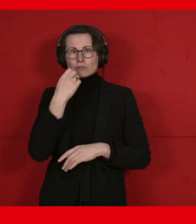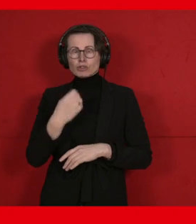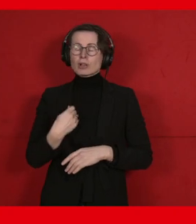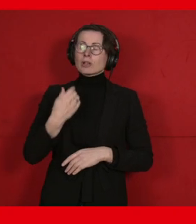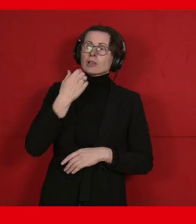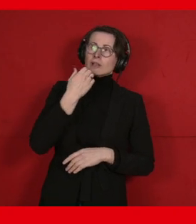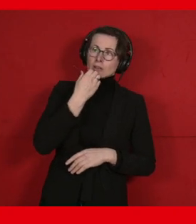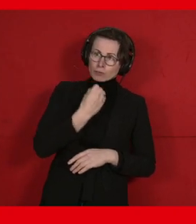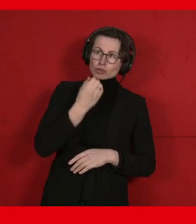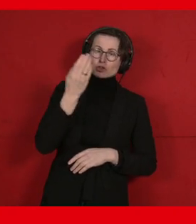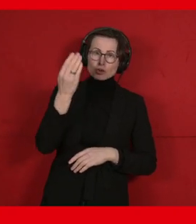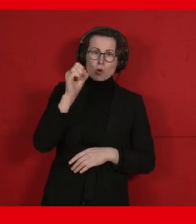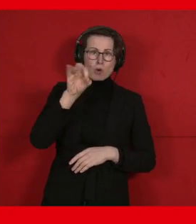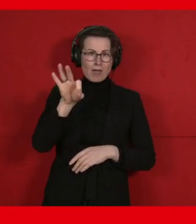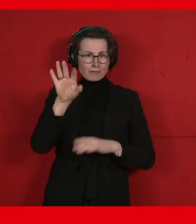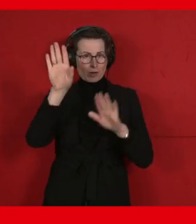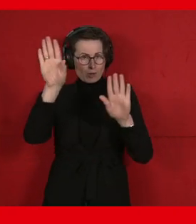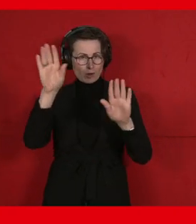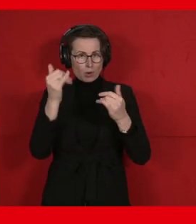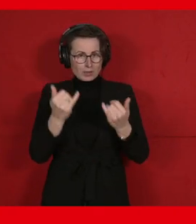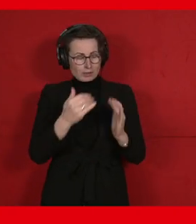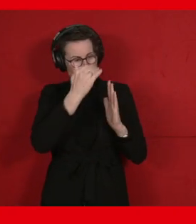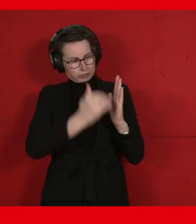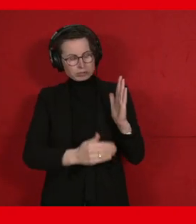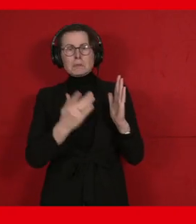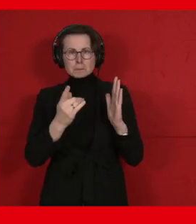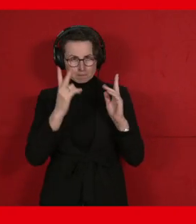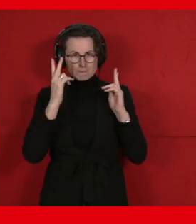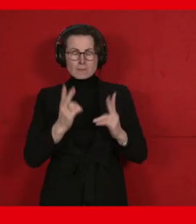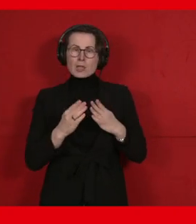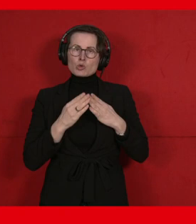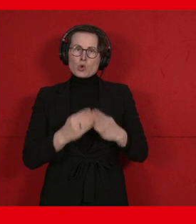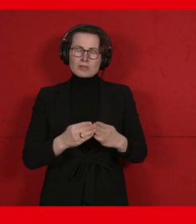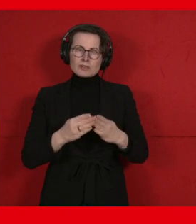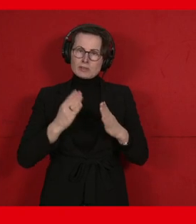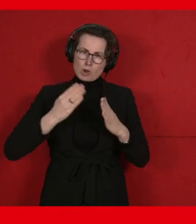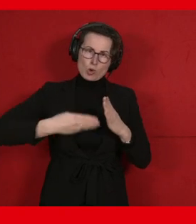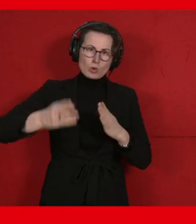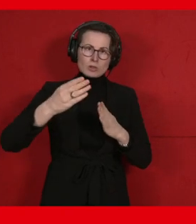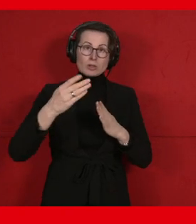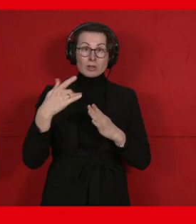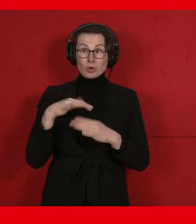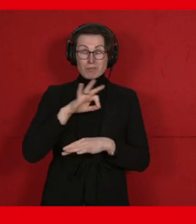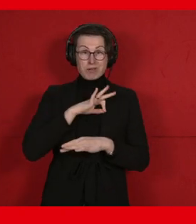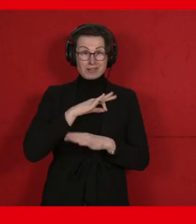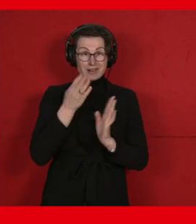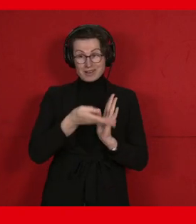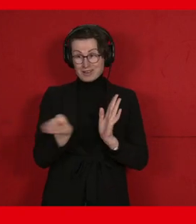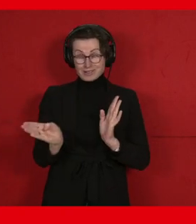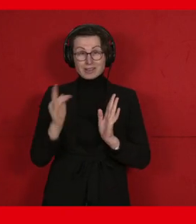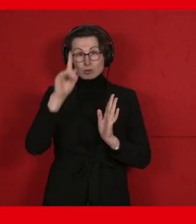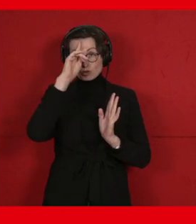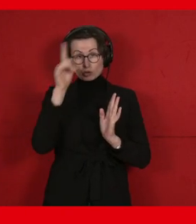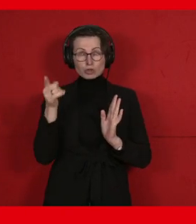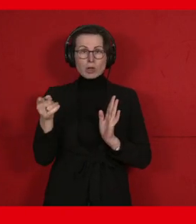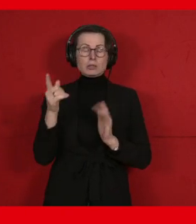dem Ansatz, der heute hier formuliert ist, Kurs hältst, dass du all diejenigen Parteien, die in Deutschland sich sozusagen